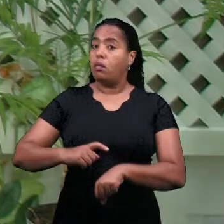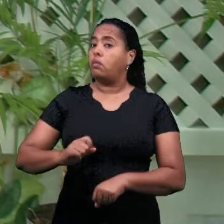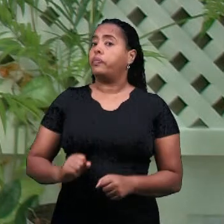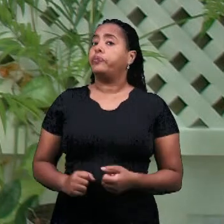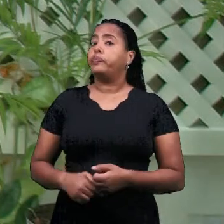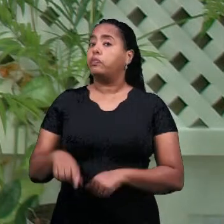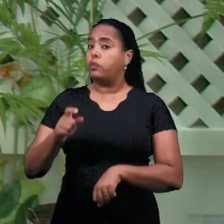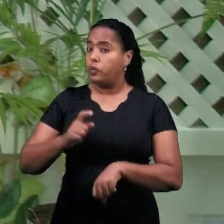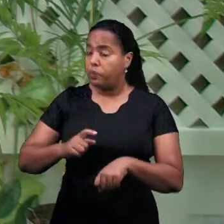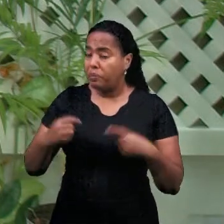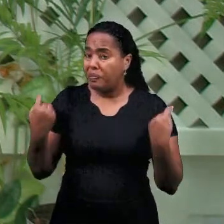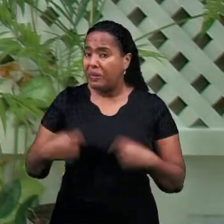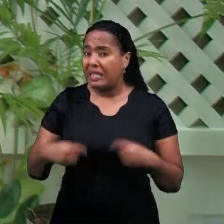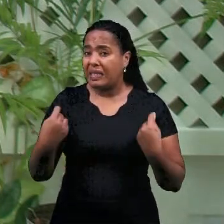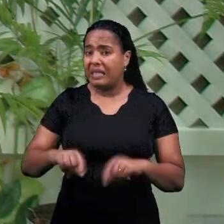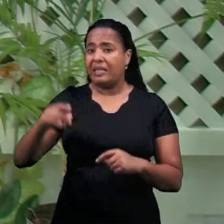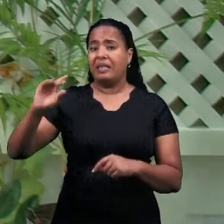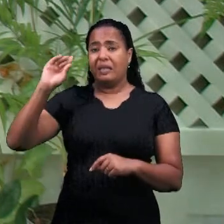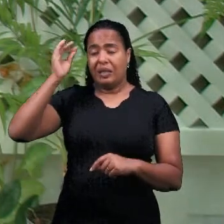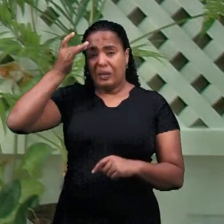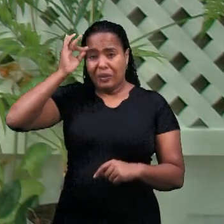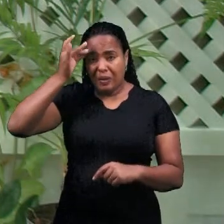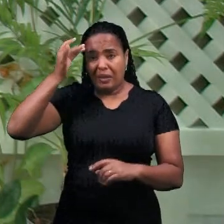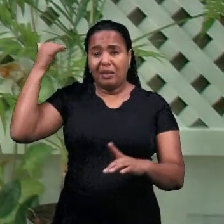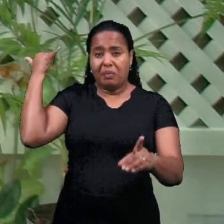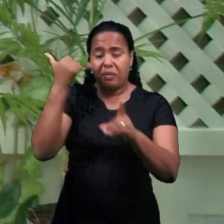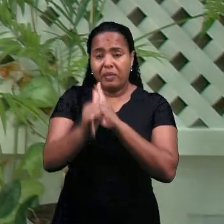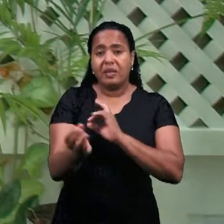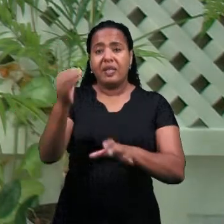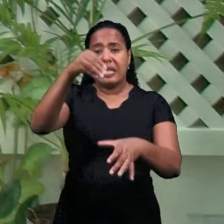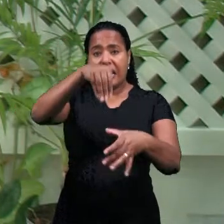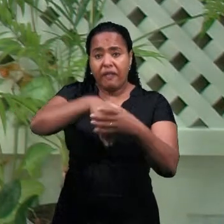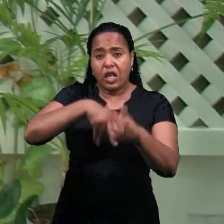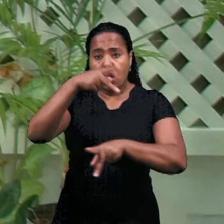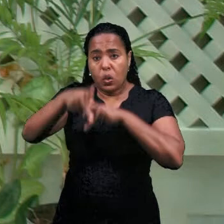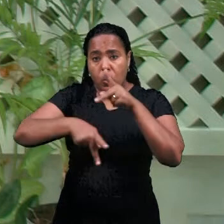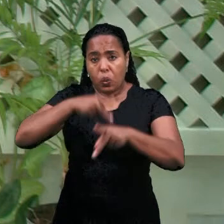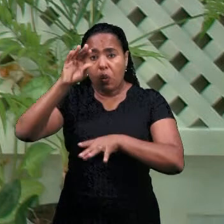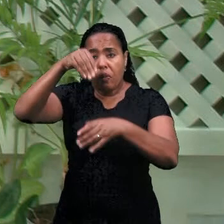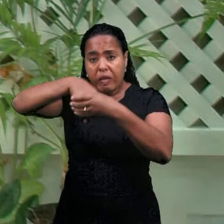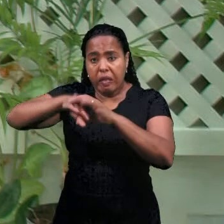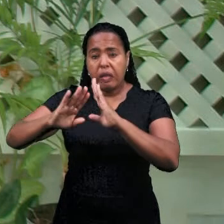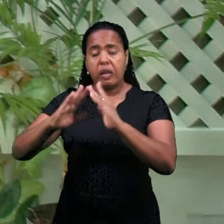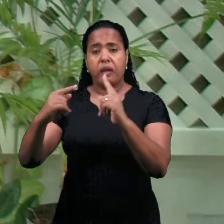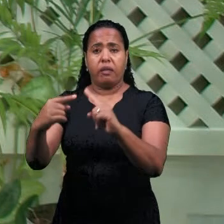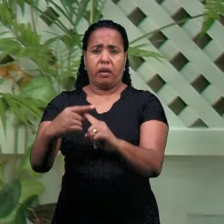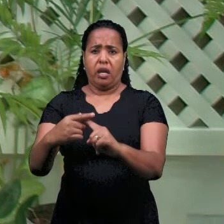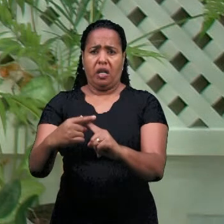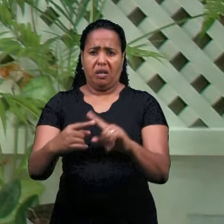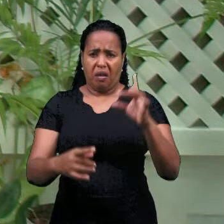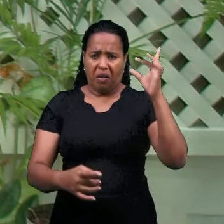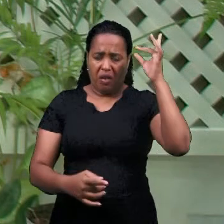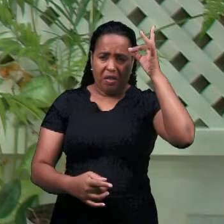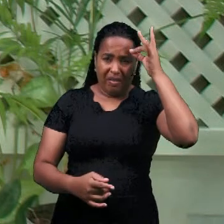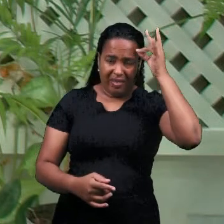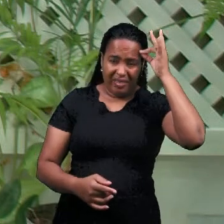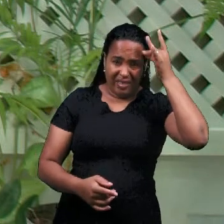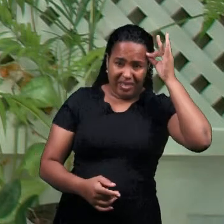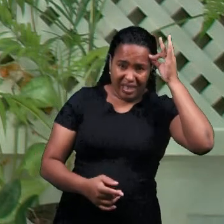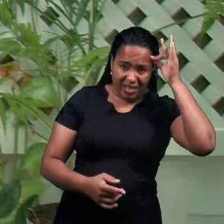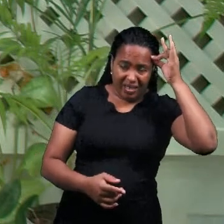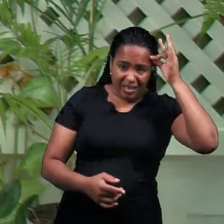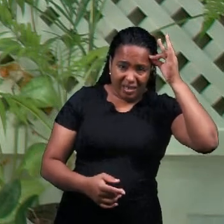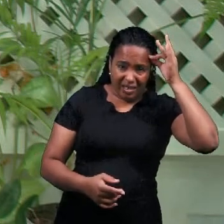prophétie doit être dans la vie de l'Église. Pourquoi? Parce que l'adversaire ne veut pas l'esprit de prophétie, comme il n'a jamais voulu,